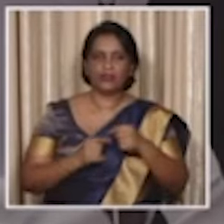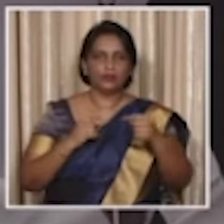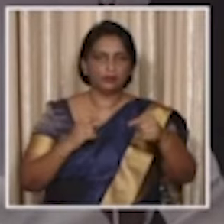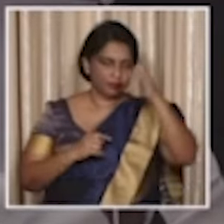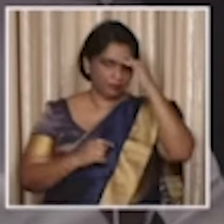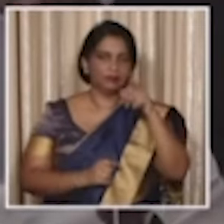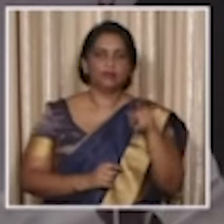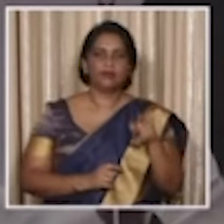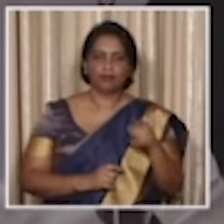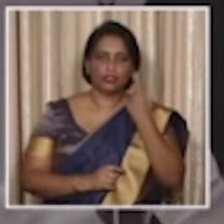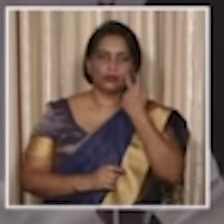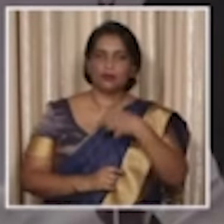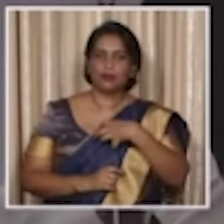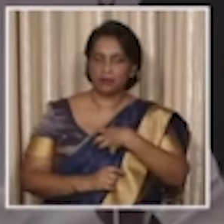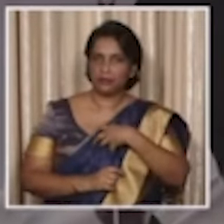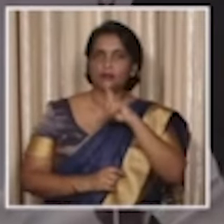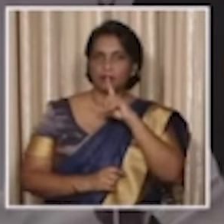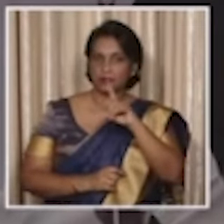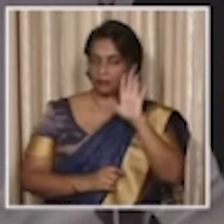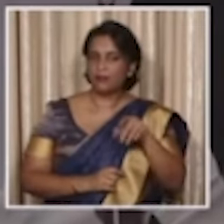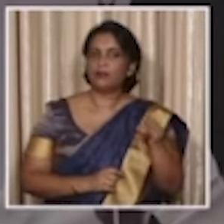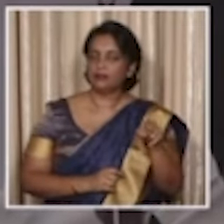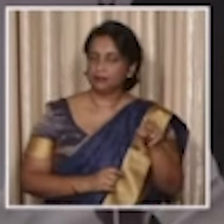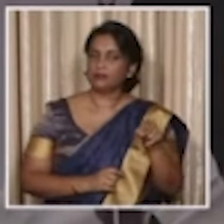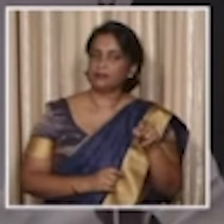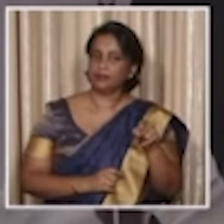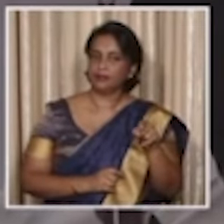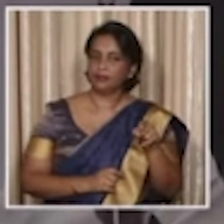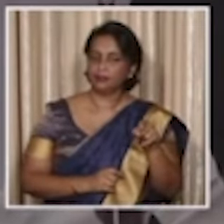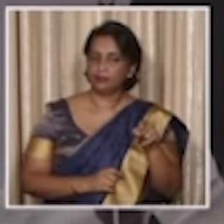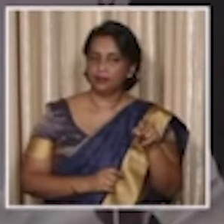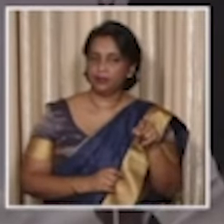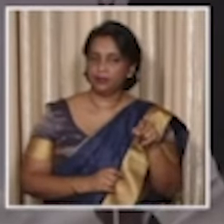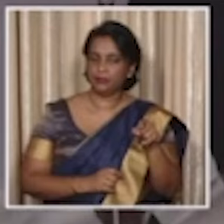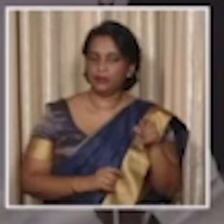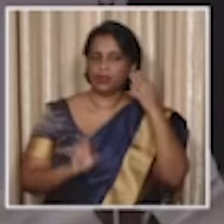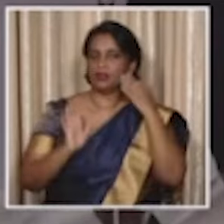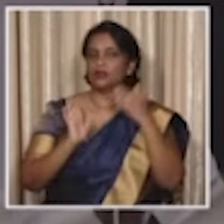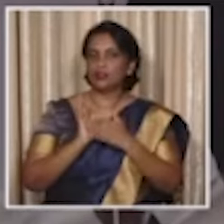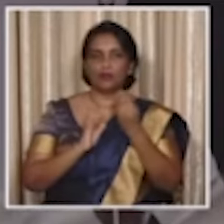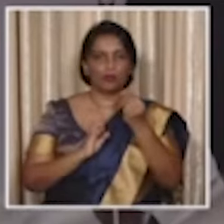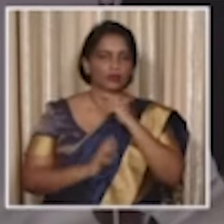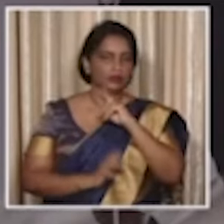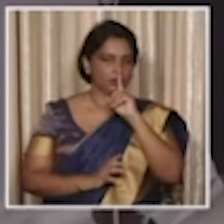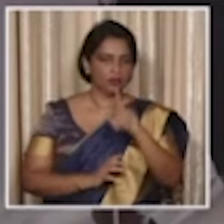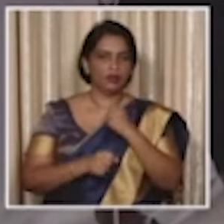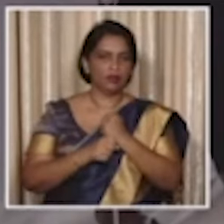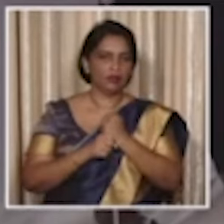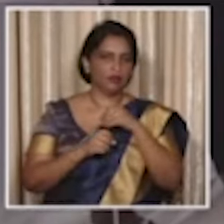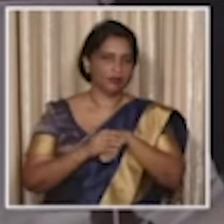නායකතුමා ශෝක ප්‍රකාශයක් කරපු නිසා මං මේ ඒ සම්බන්ධයෙන් යමක් කිව යුතුයි. ආණ්ඩු